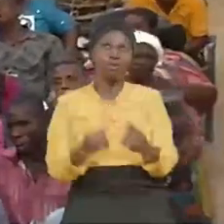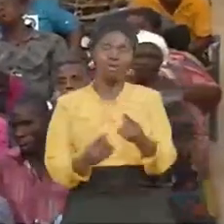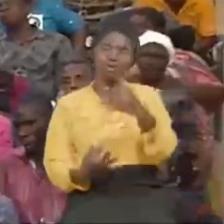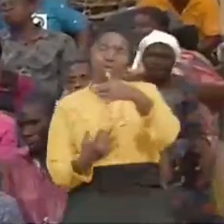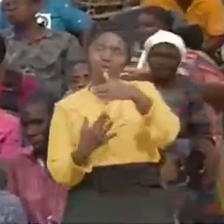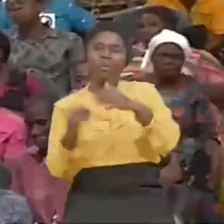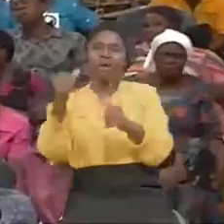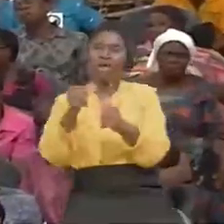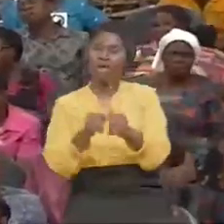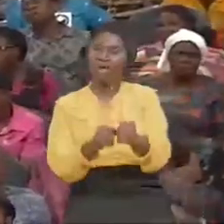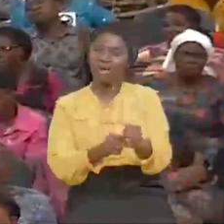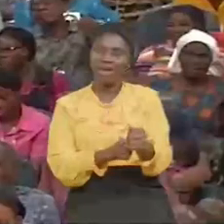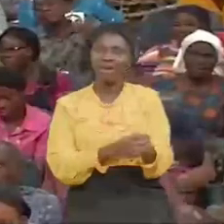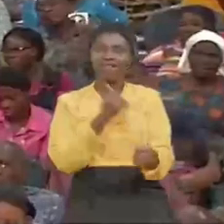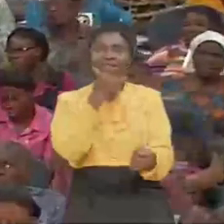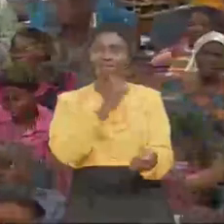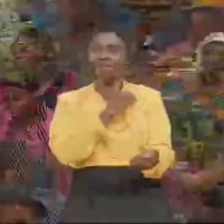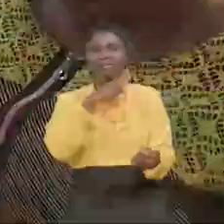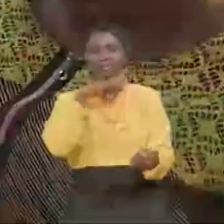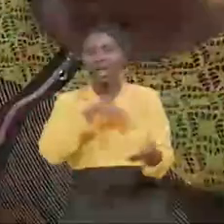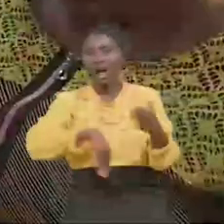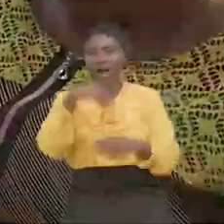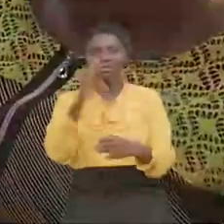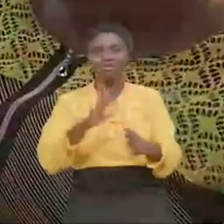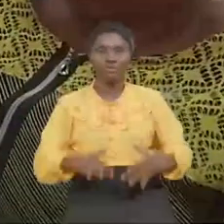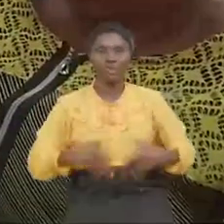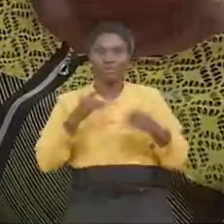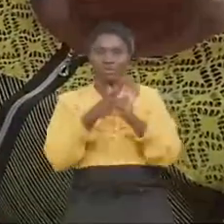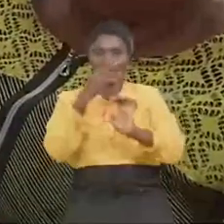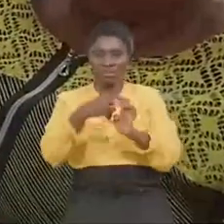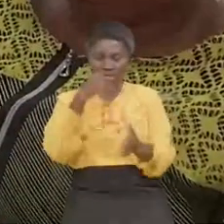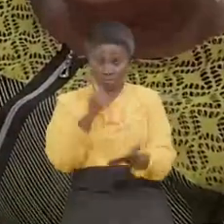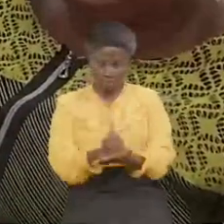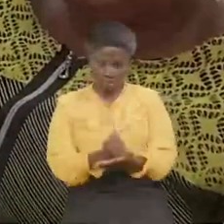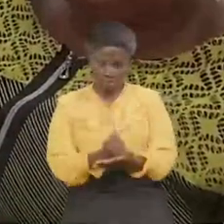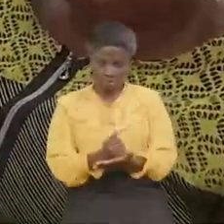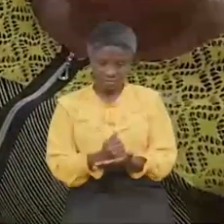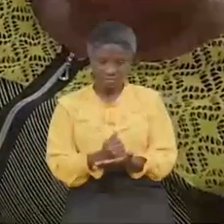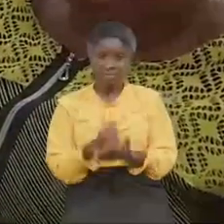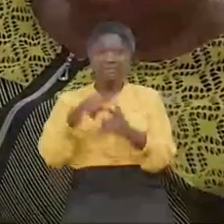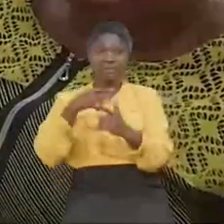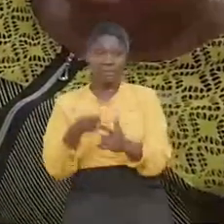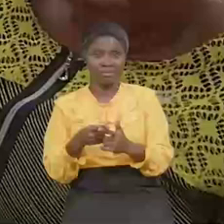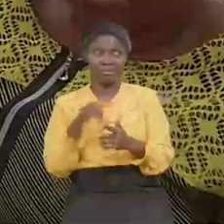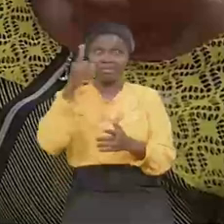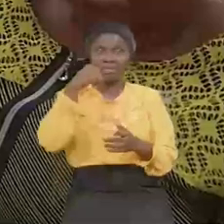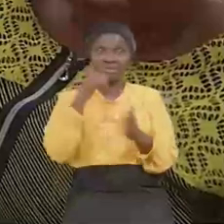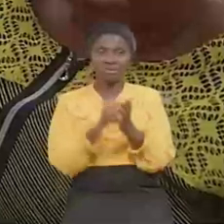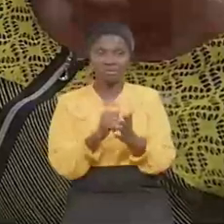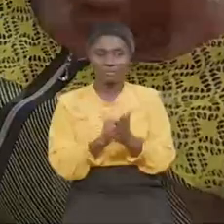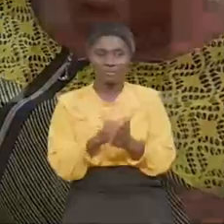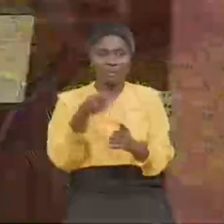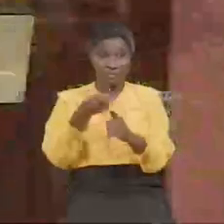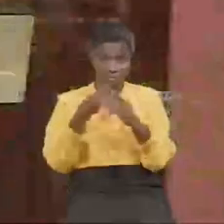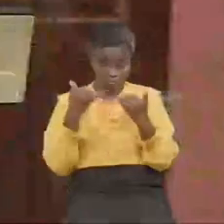toutes les pailles de ta vie au nom de Jésus. Alors il dit, pour que Nous ne